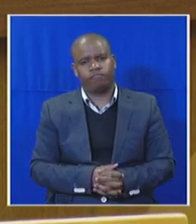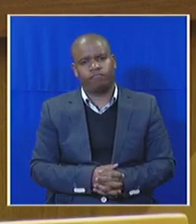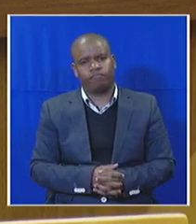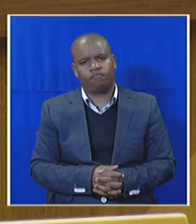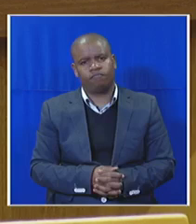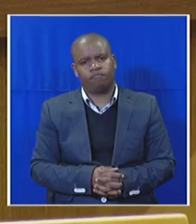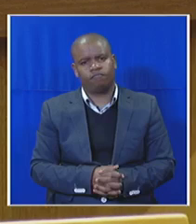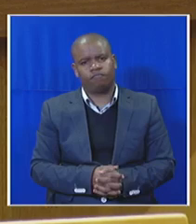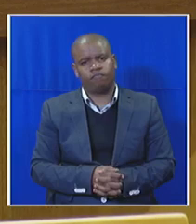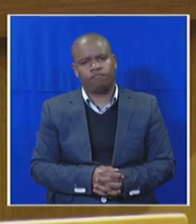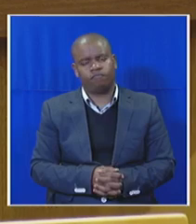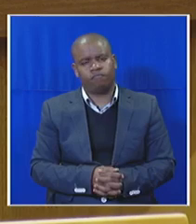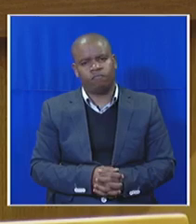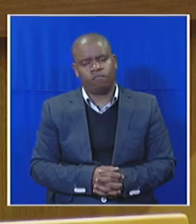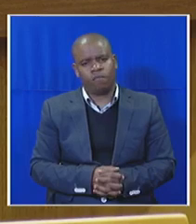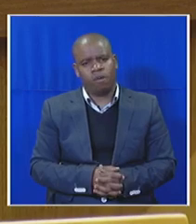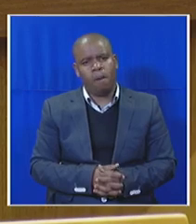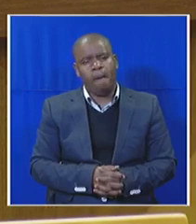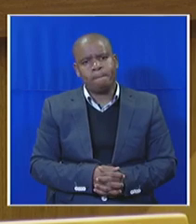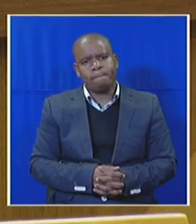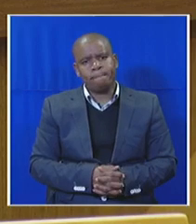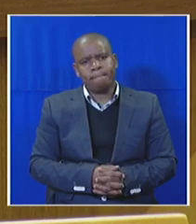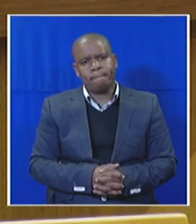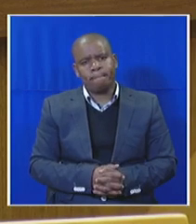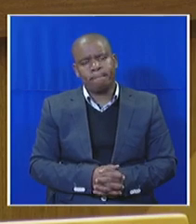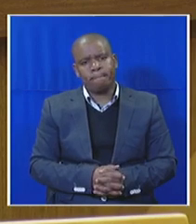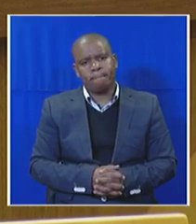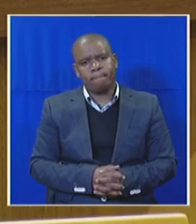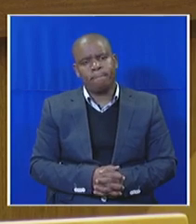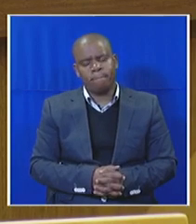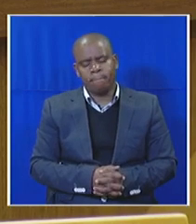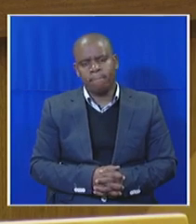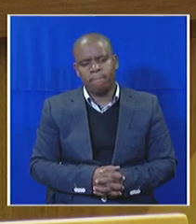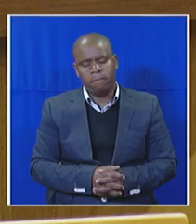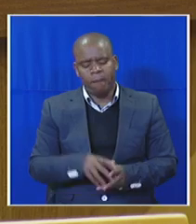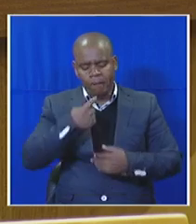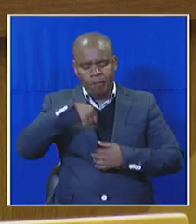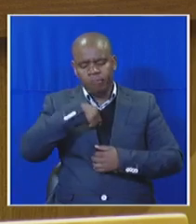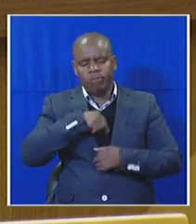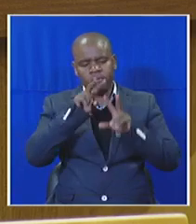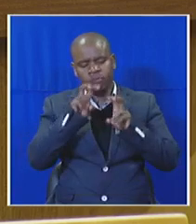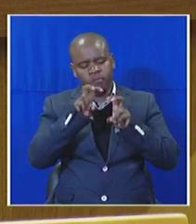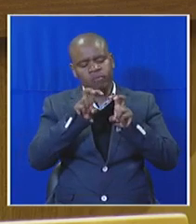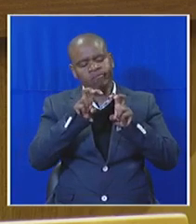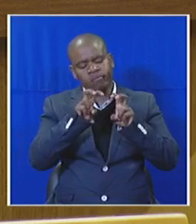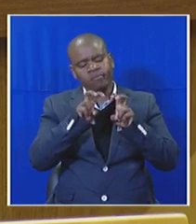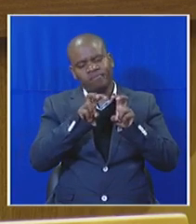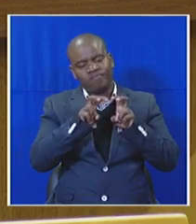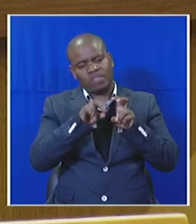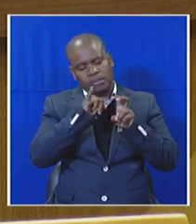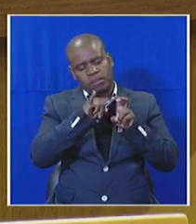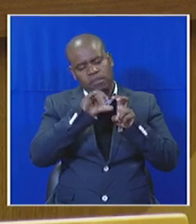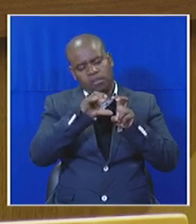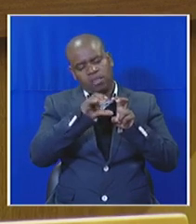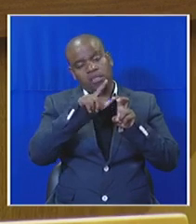Ingqalasizinda le ebhekene nalokho esikhuluma ngakho izofika nakwabanye omasipala. Kusho